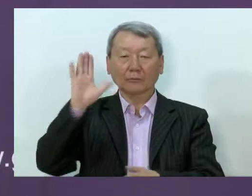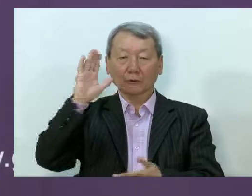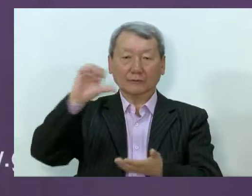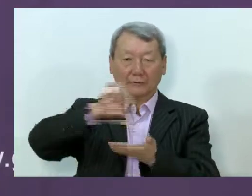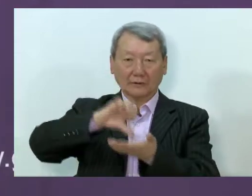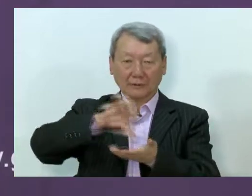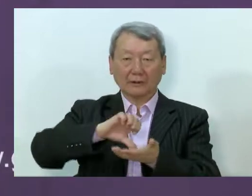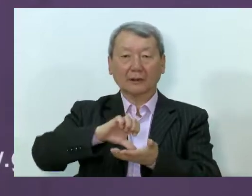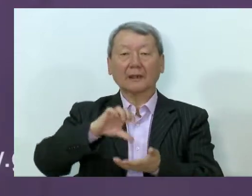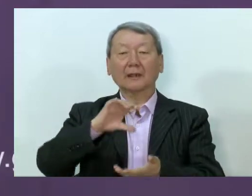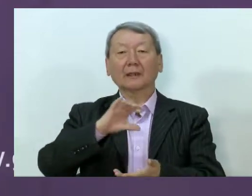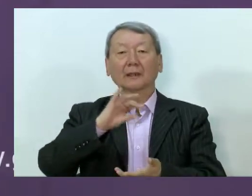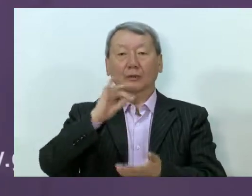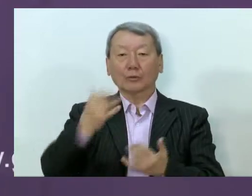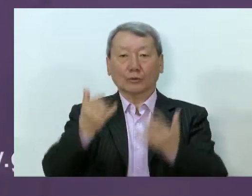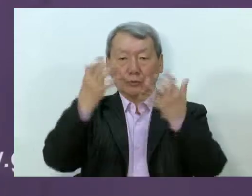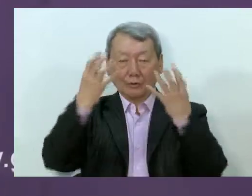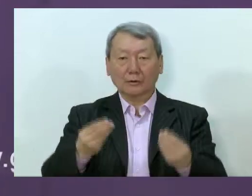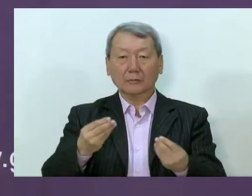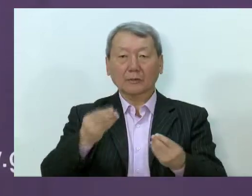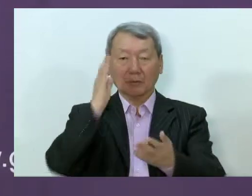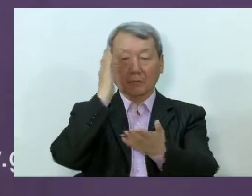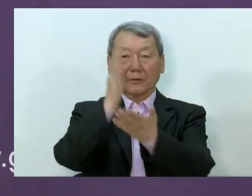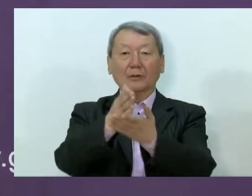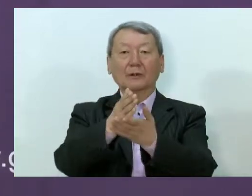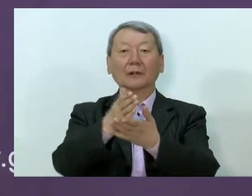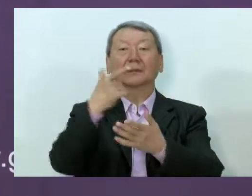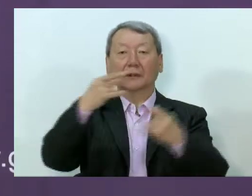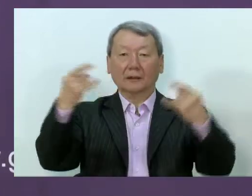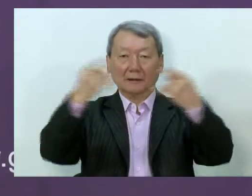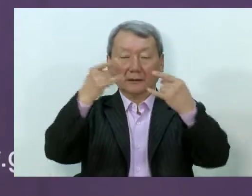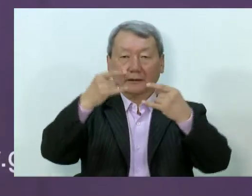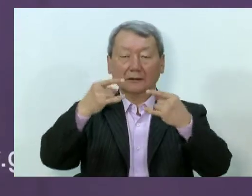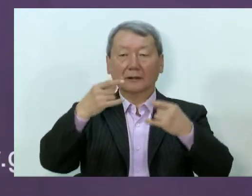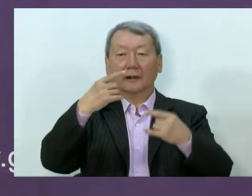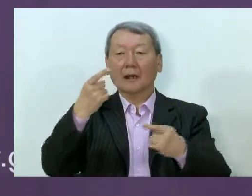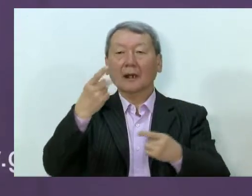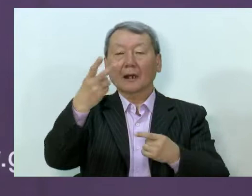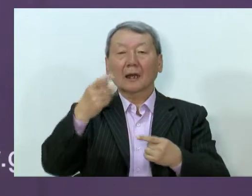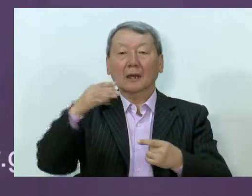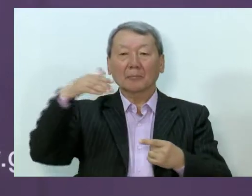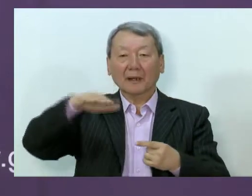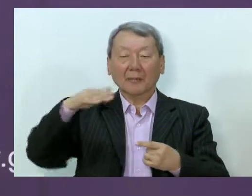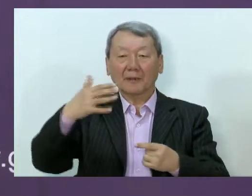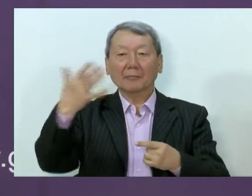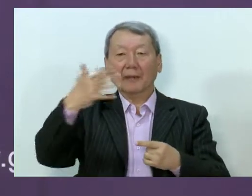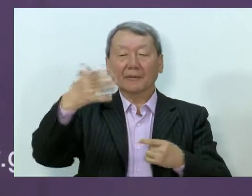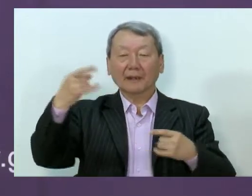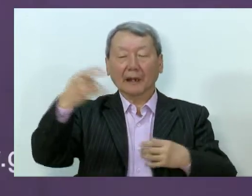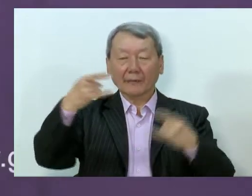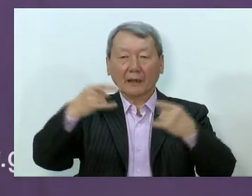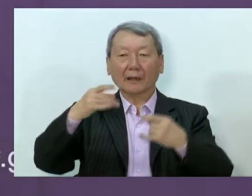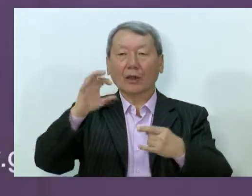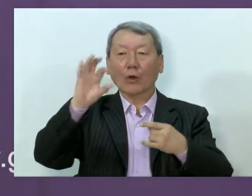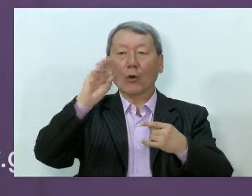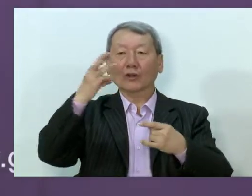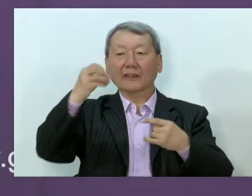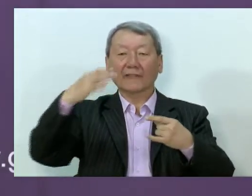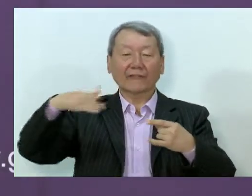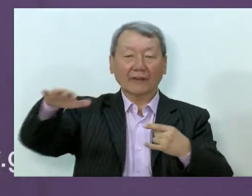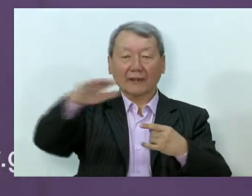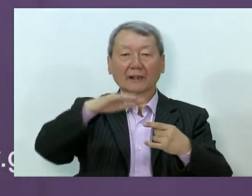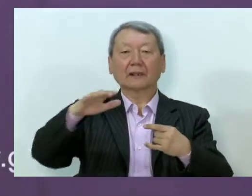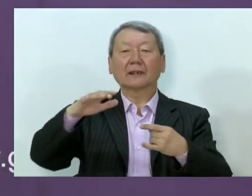маметчи дубинку брифинг эпизодом ltr ктрк лад отжимать пирамида вещь . на лбу стукните барбару гордон